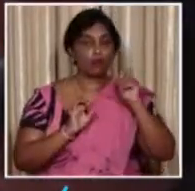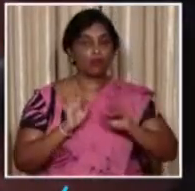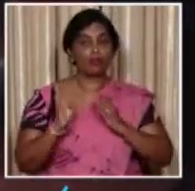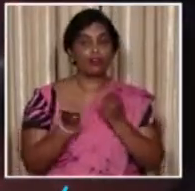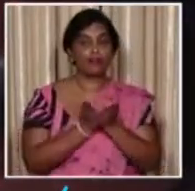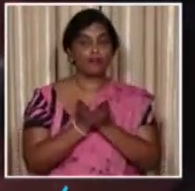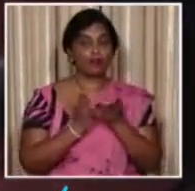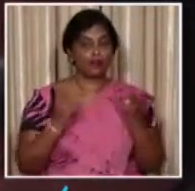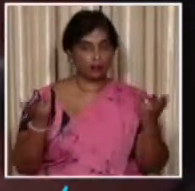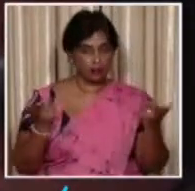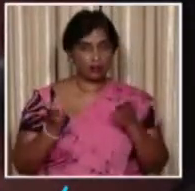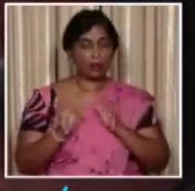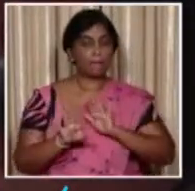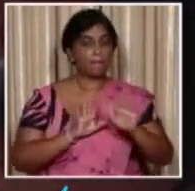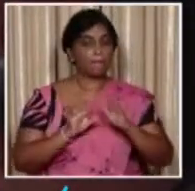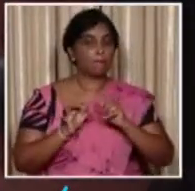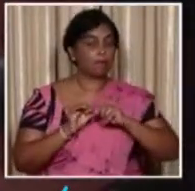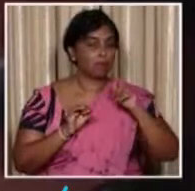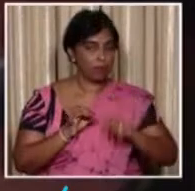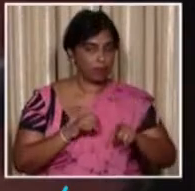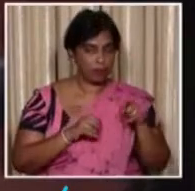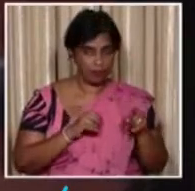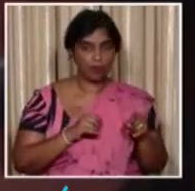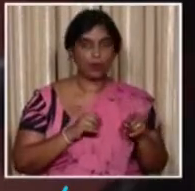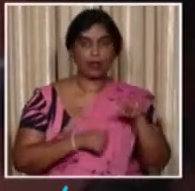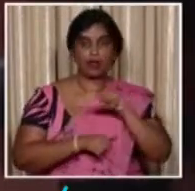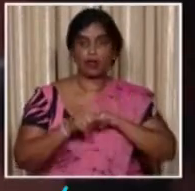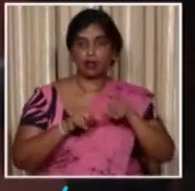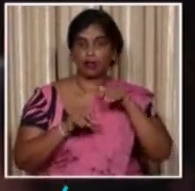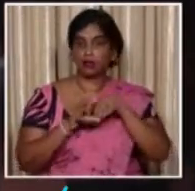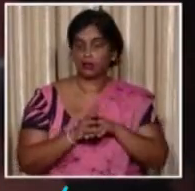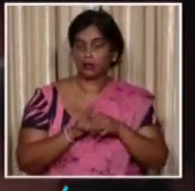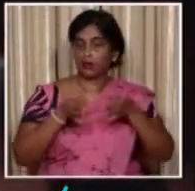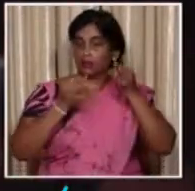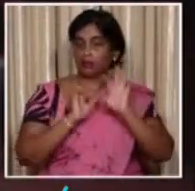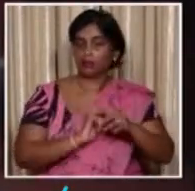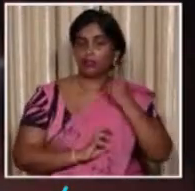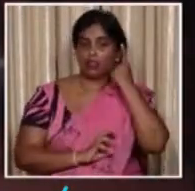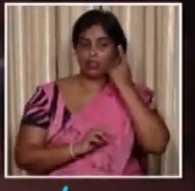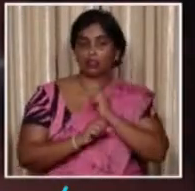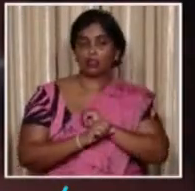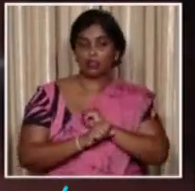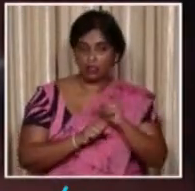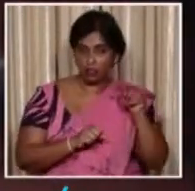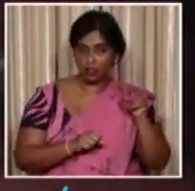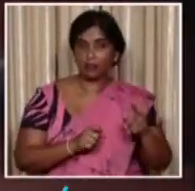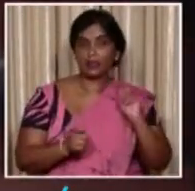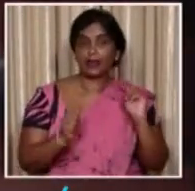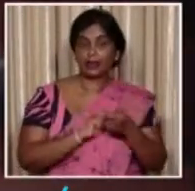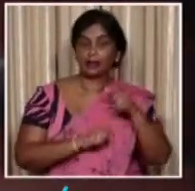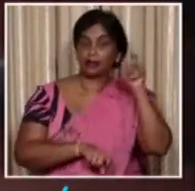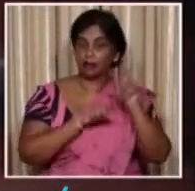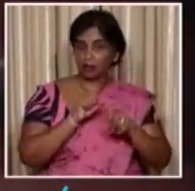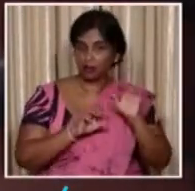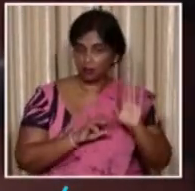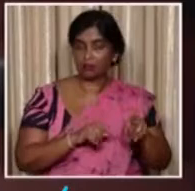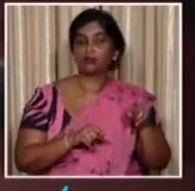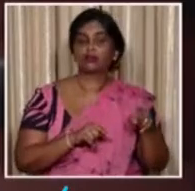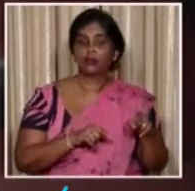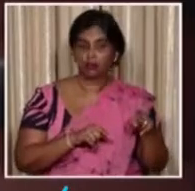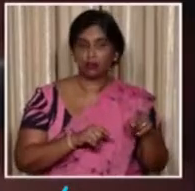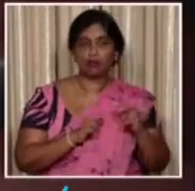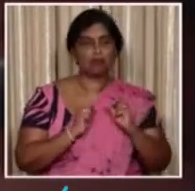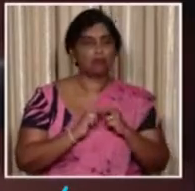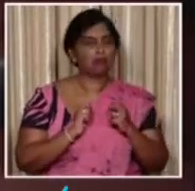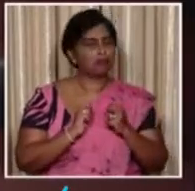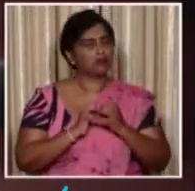නැතිවීම, පාලක මණ්ඩලයට ආයතනයක් මෙහෙයීම පිළිබඳ විධිමත් දැනුමක් නොමැතිවීම විසින් ක්‍රිකට් ක්‍රීඩකයන් ඇති වී තිබෙන